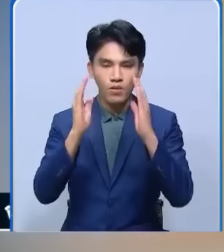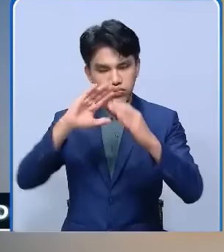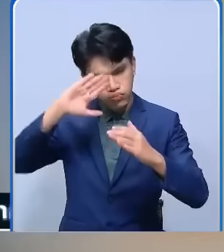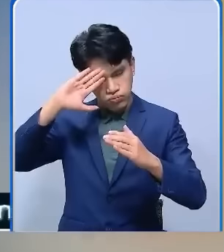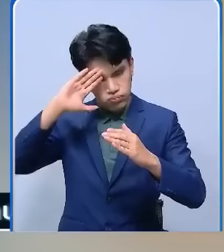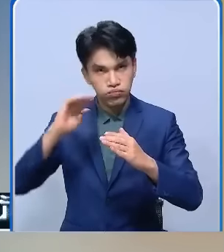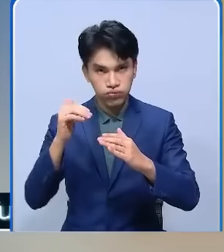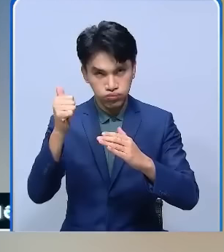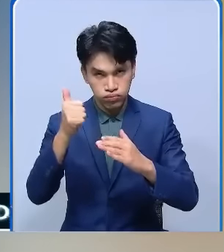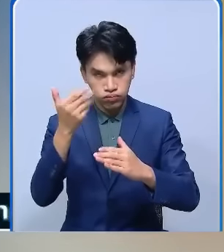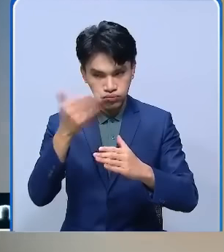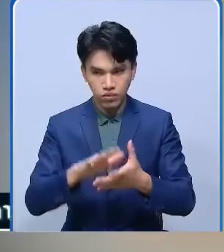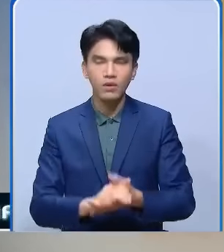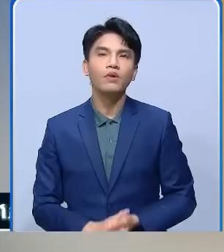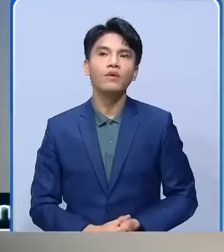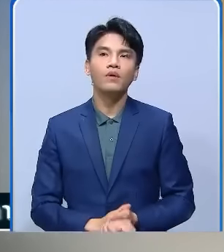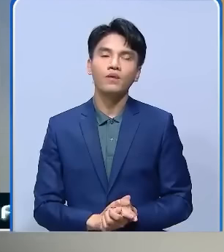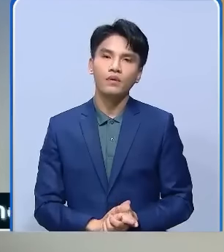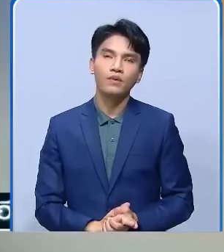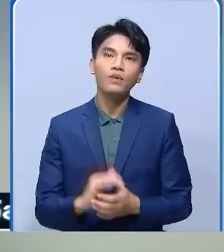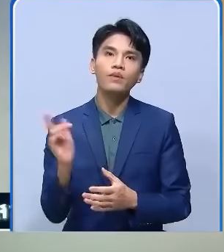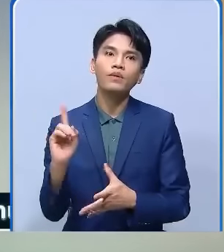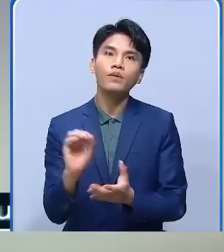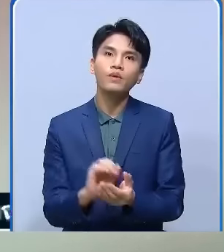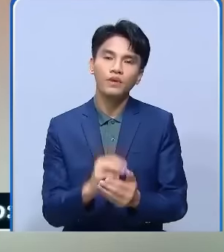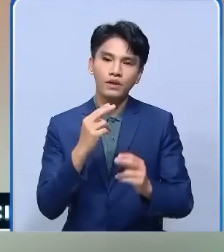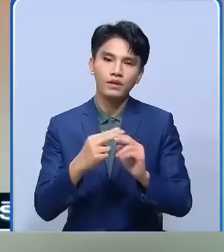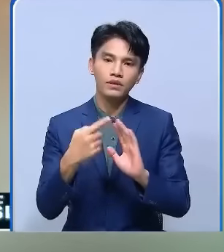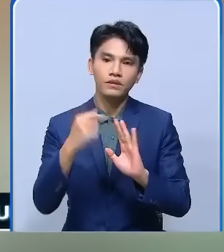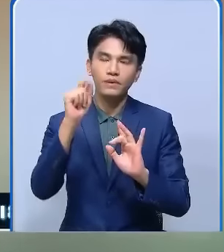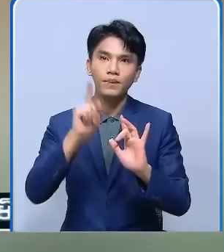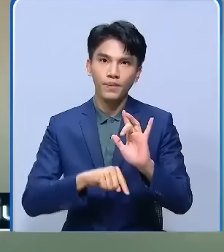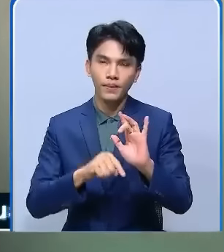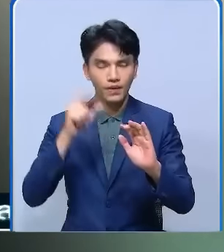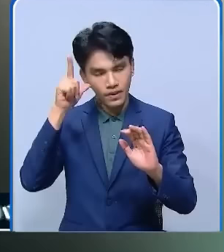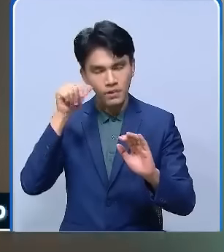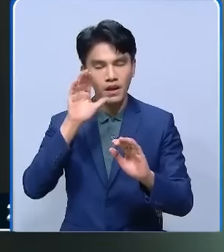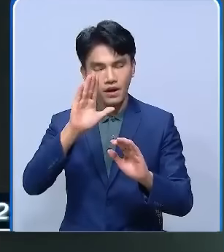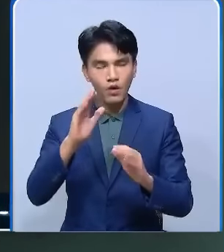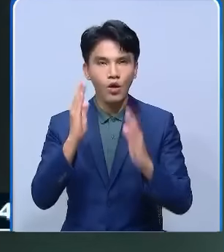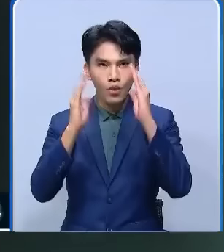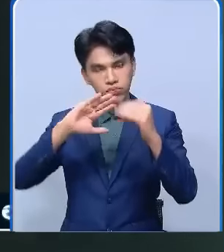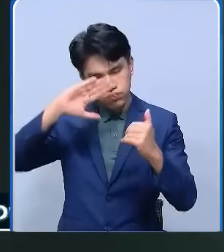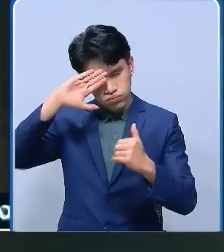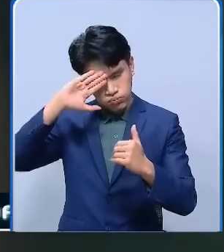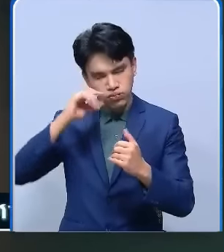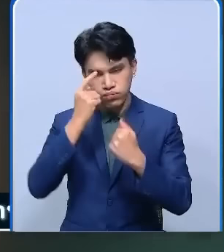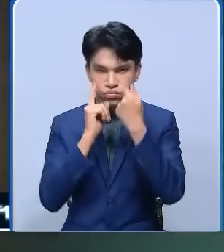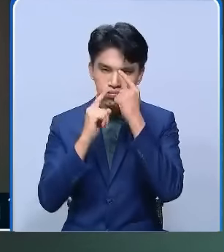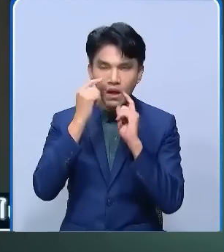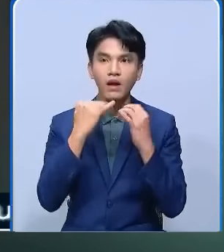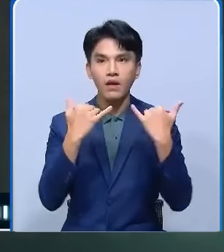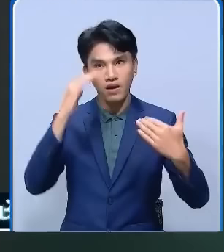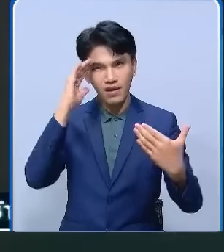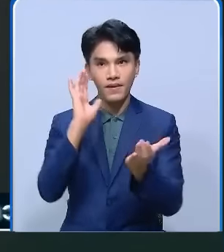ออทิสติกได้แล้วนะคะนี่ก็คือนางเอ้หรือว่าแม่ของน้องที่ป่วยนะคะถึงกับร่ำไห้เลยขณะที่